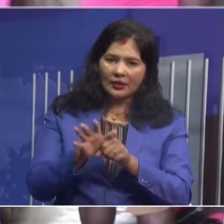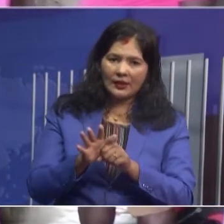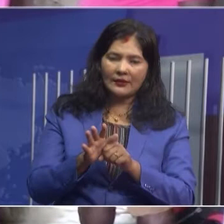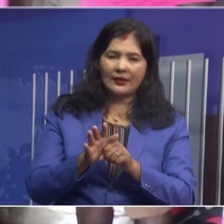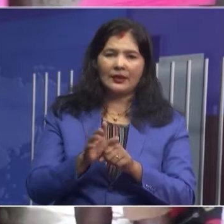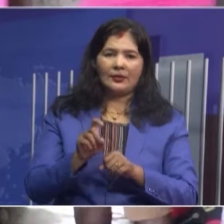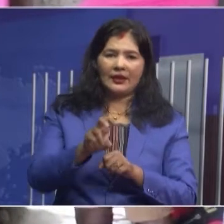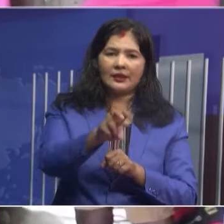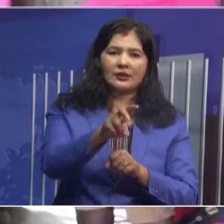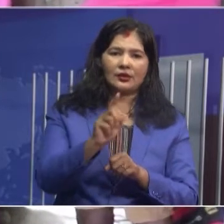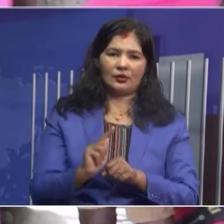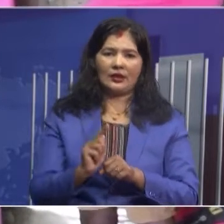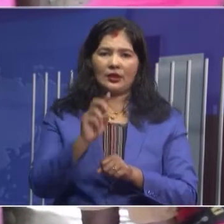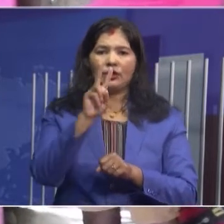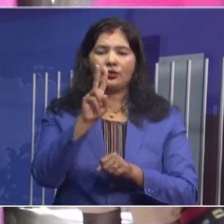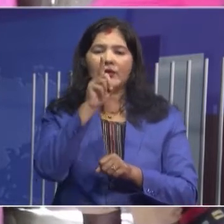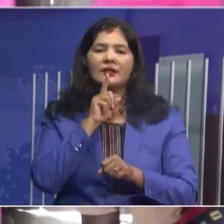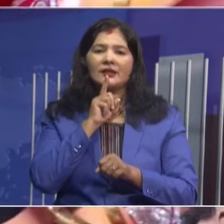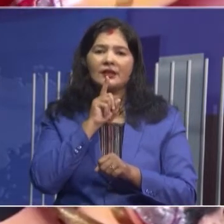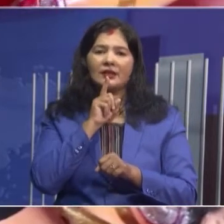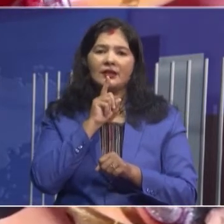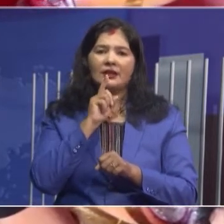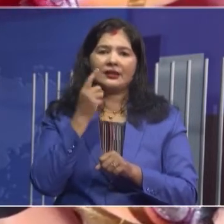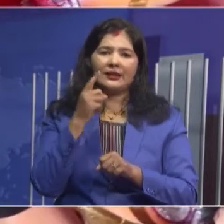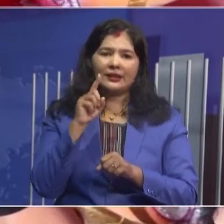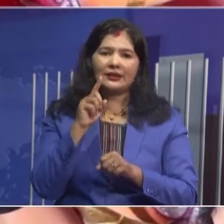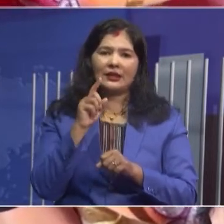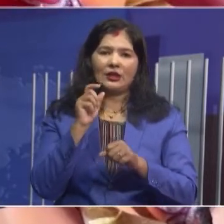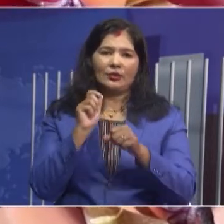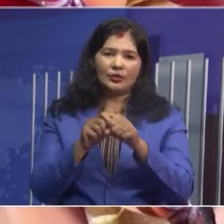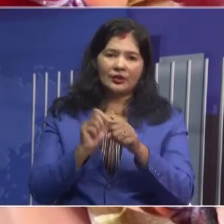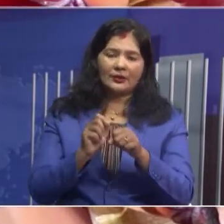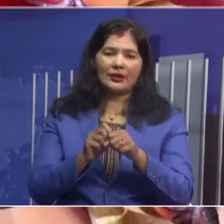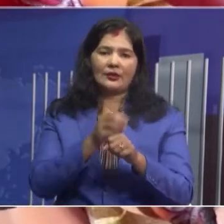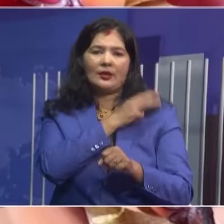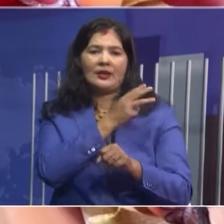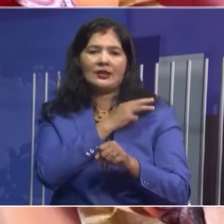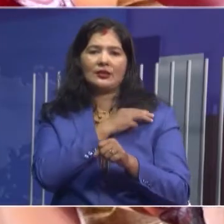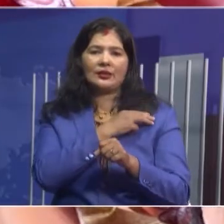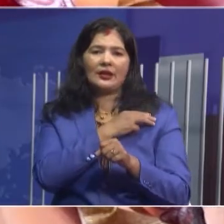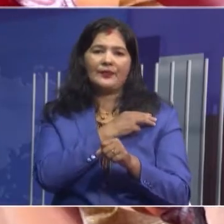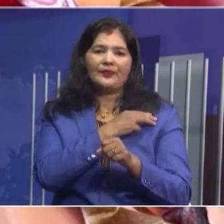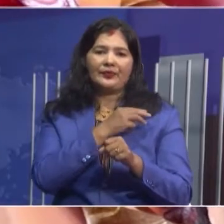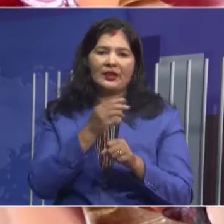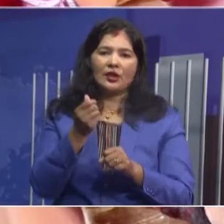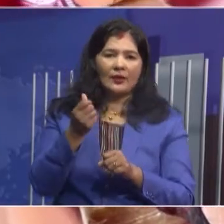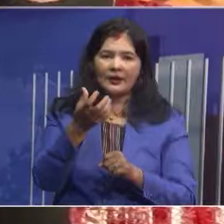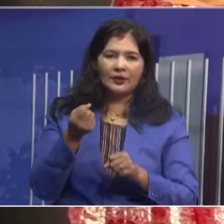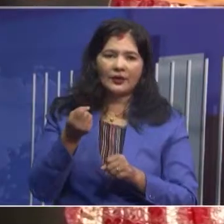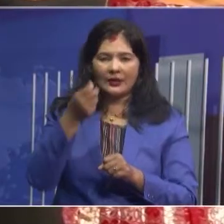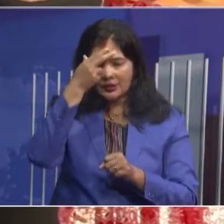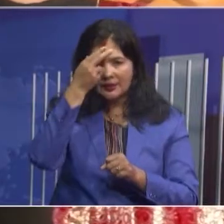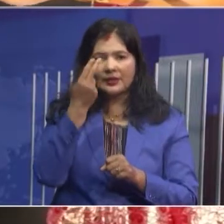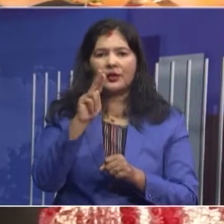2 वर्षदेखि लकडाउनले गर्दा मूर्तिकारहरूले पर्याप्त मूर्ति बनाउन नपाउँदा आमदनी नभएका कारण समस्या उत्पन्न भएको थियो।